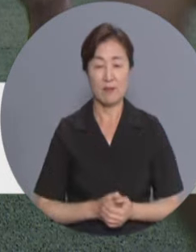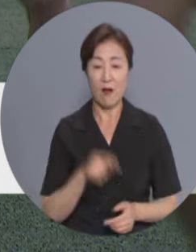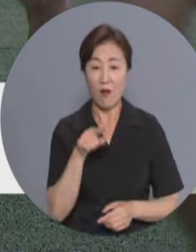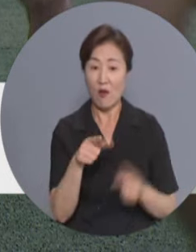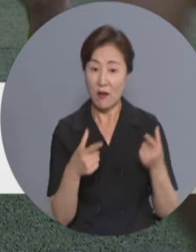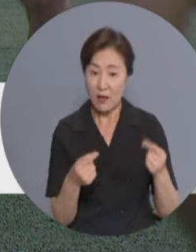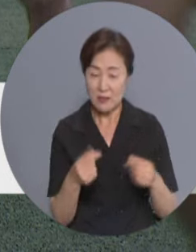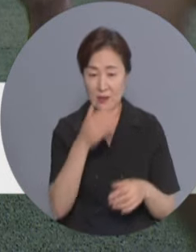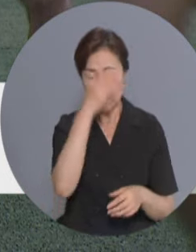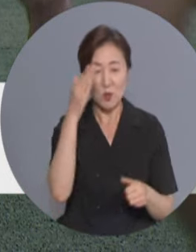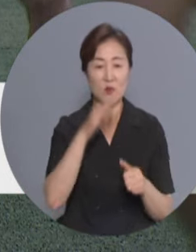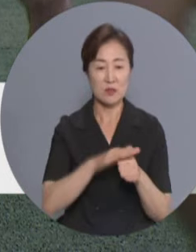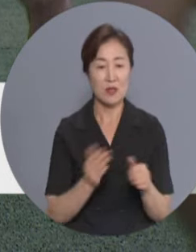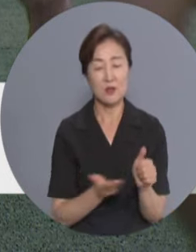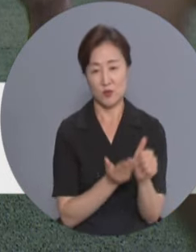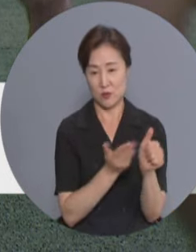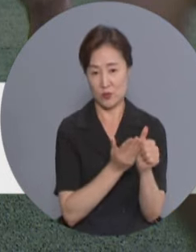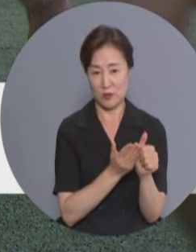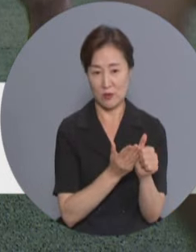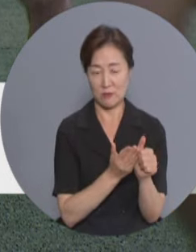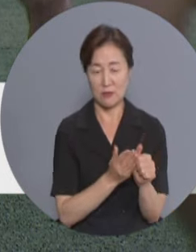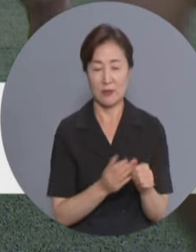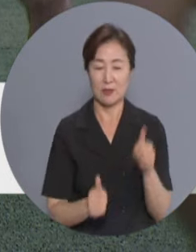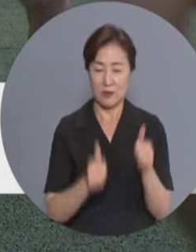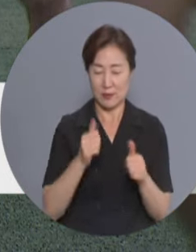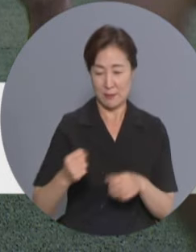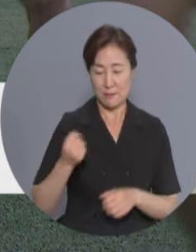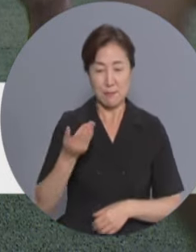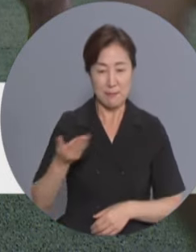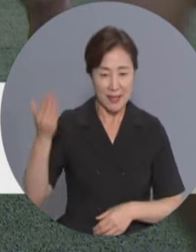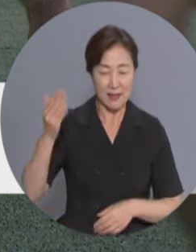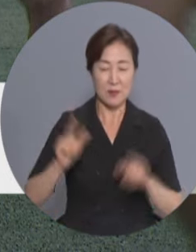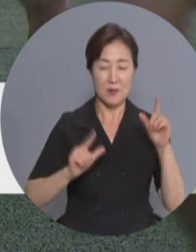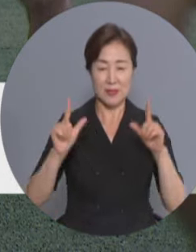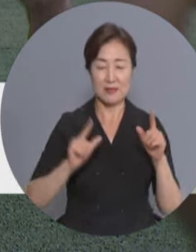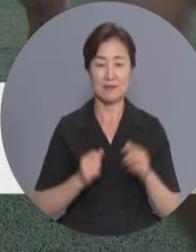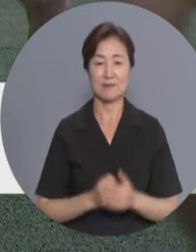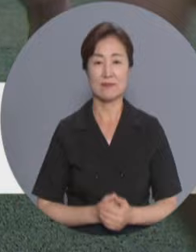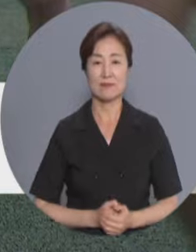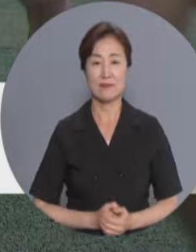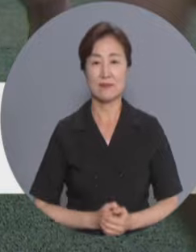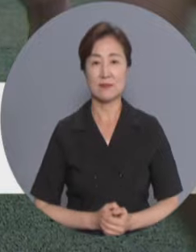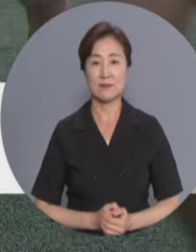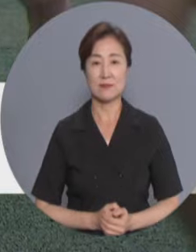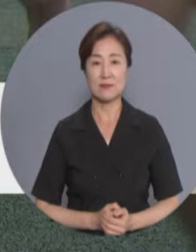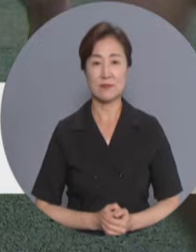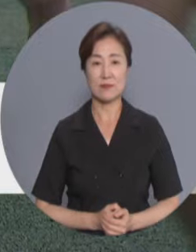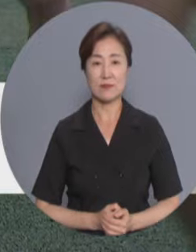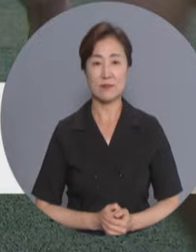같은 유소년 육성이 최근 상승세에도 큰 힘이 되고 있습니다. 김단비 기자입니다.